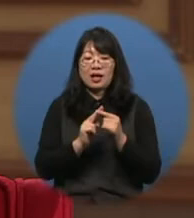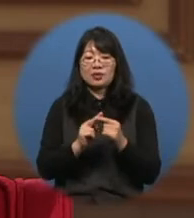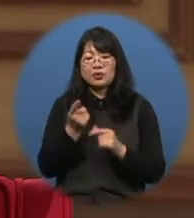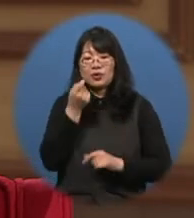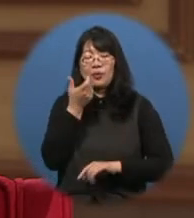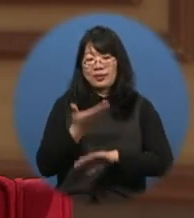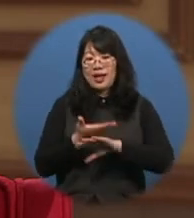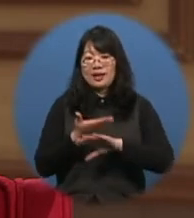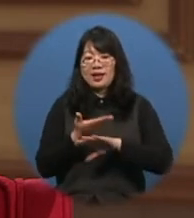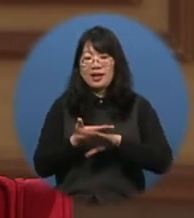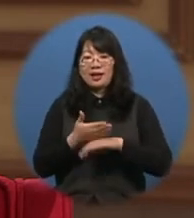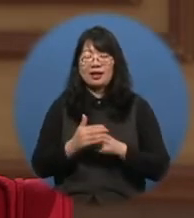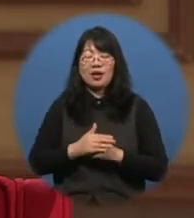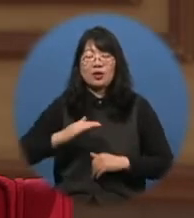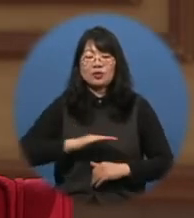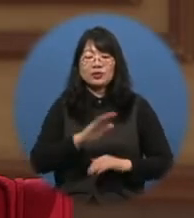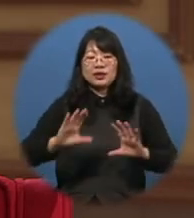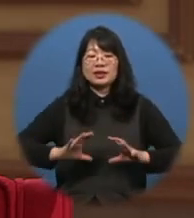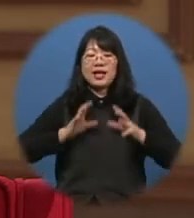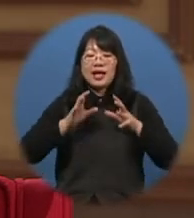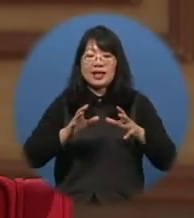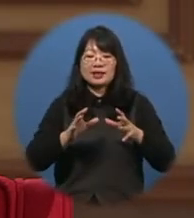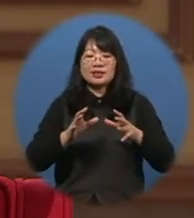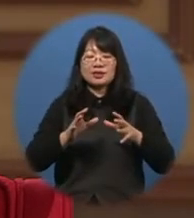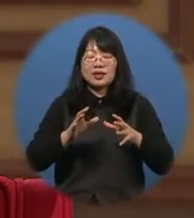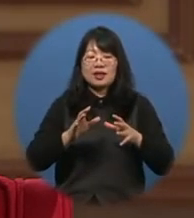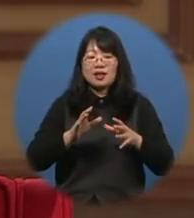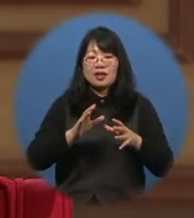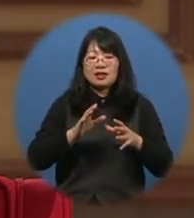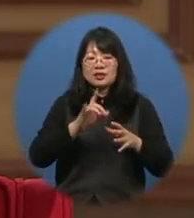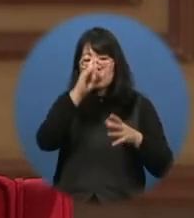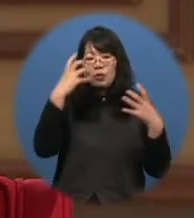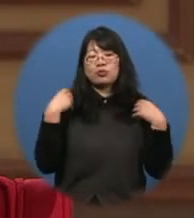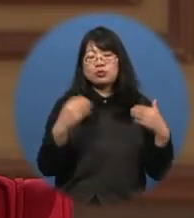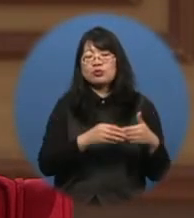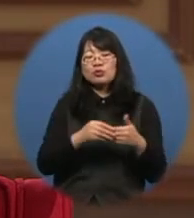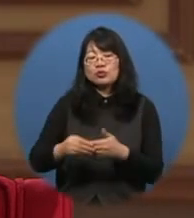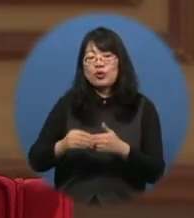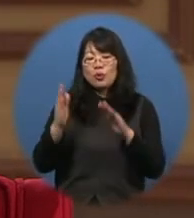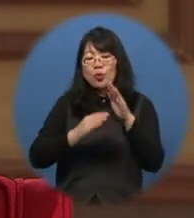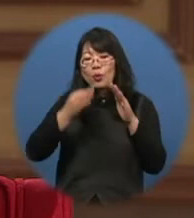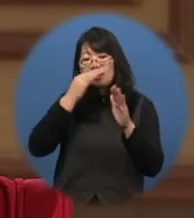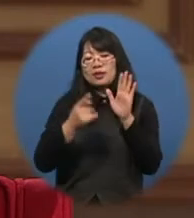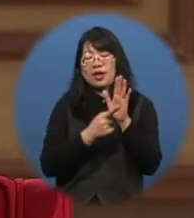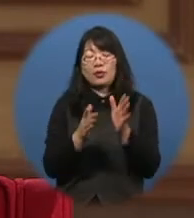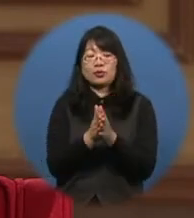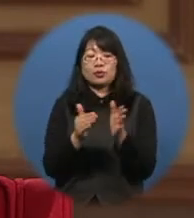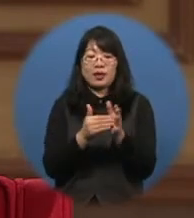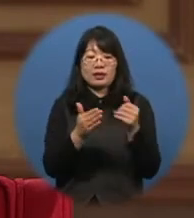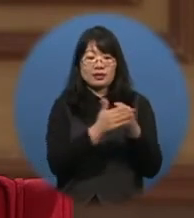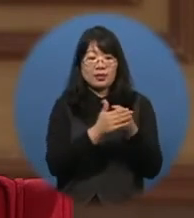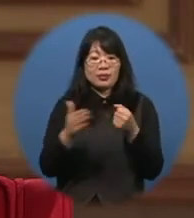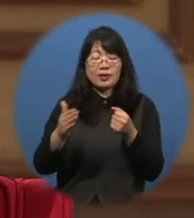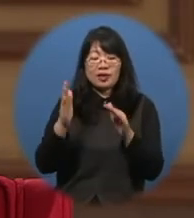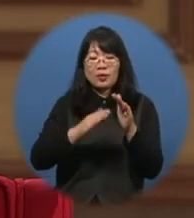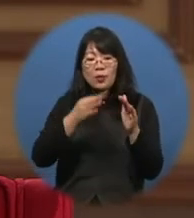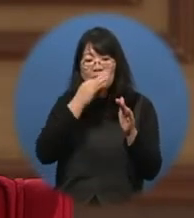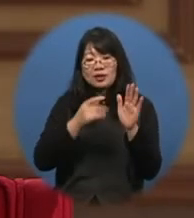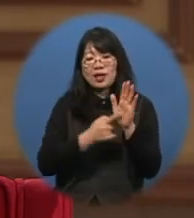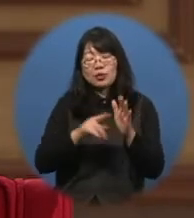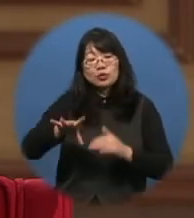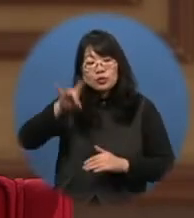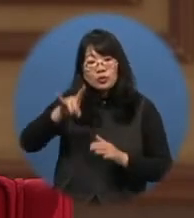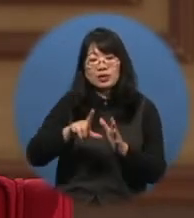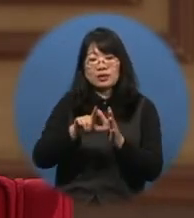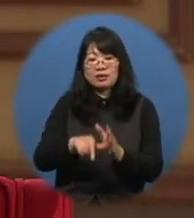미국하고는 좀 다르게 우리나라는 관주도형 공익 광고로 출발을 했었습니다. 그래서 이제 공익 광고